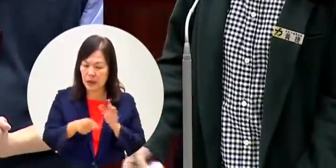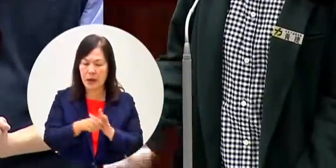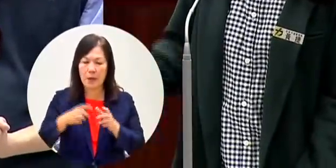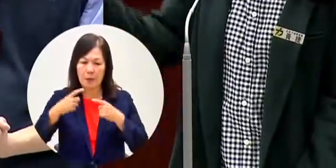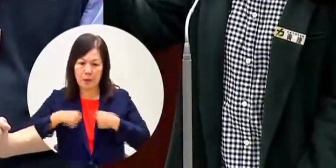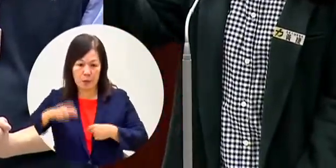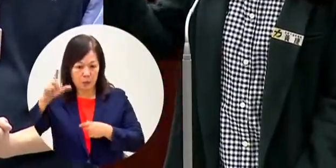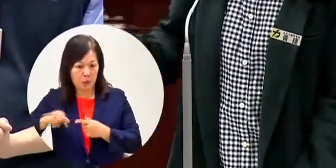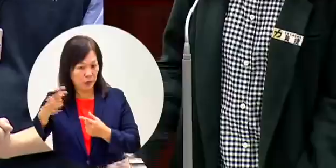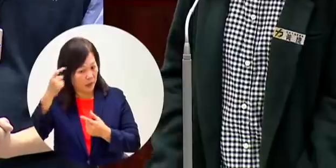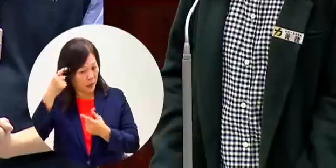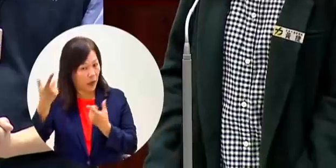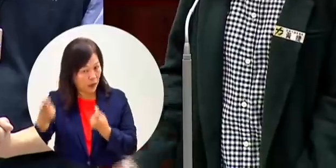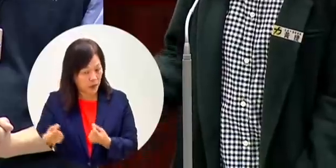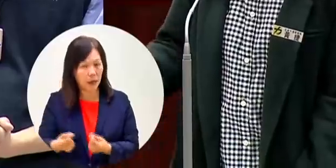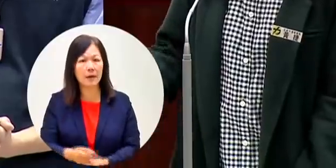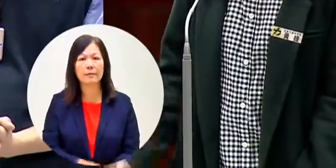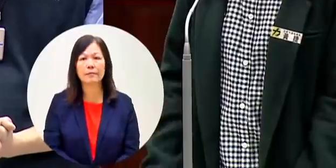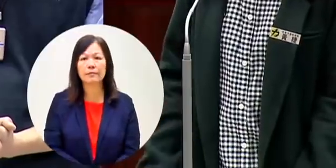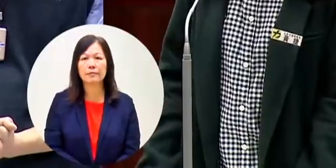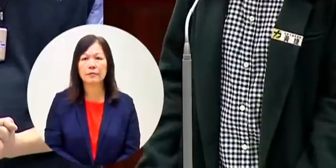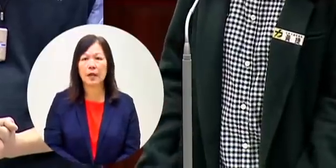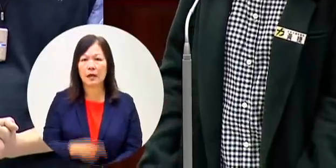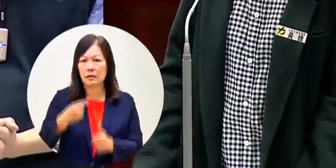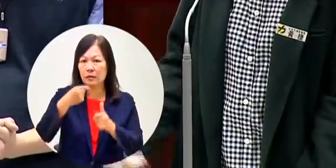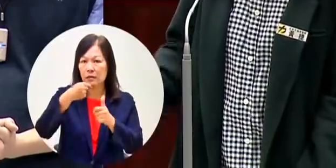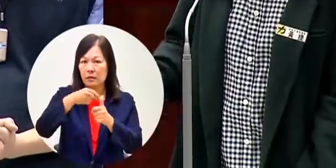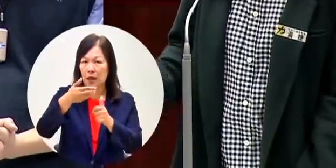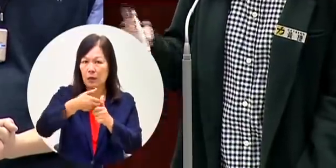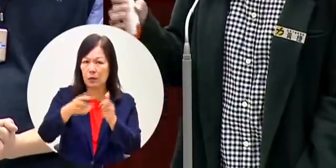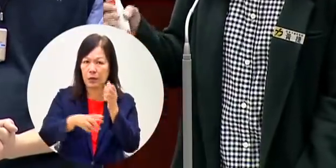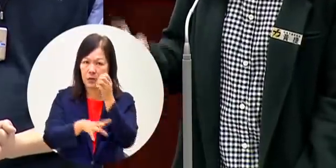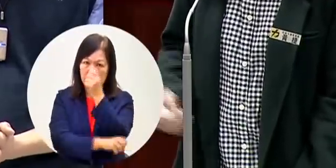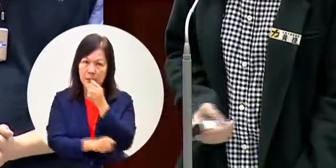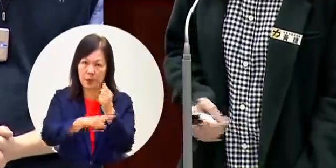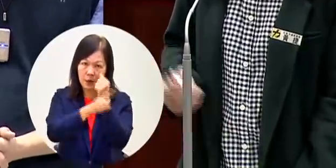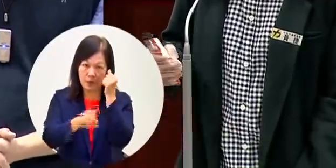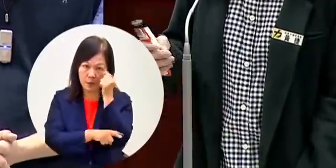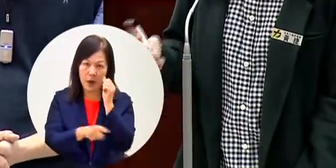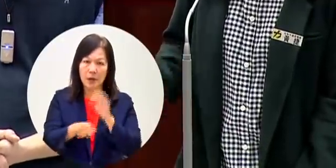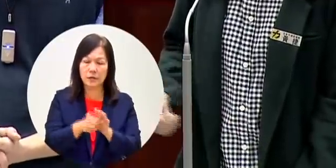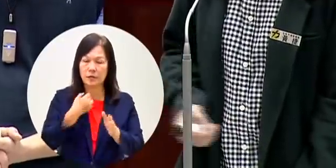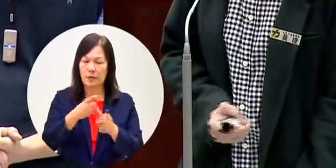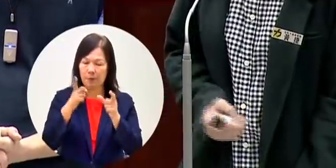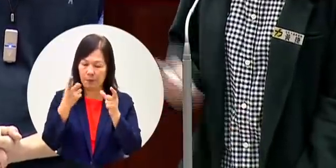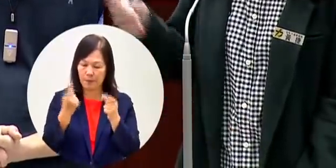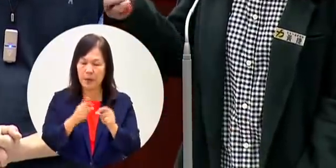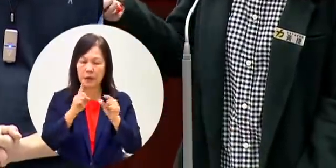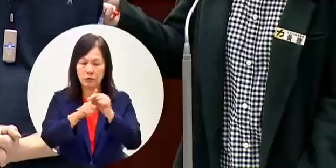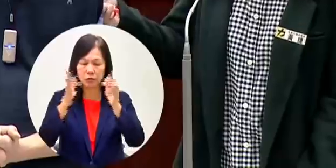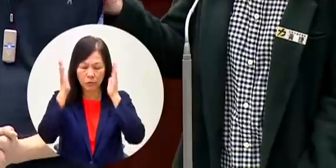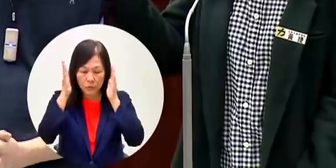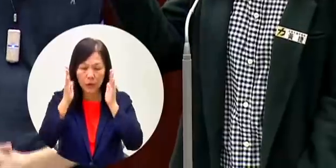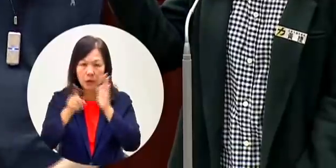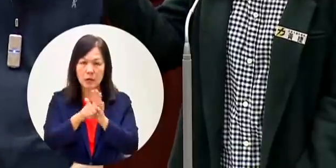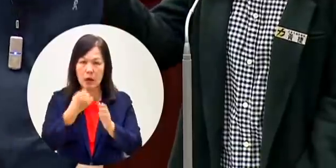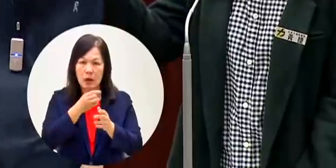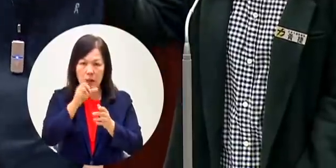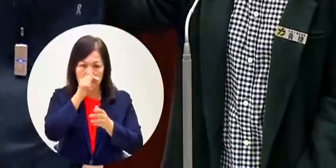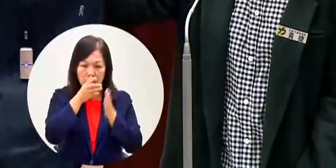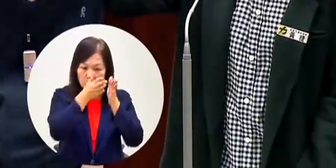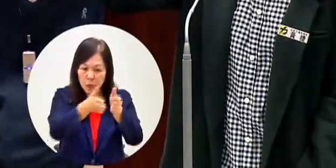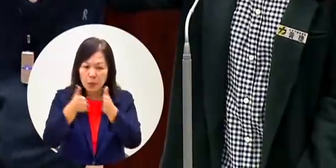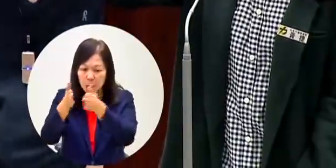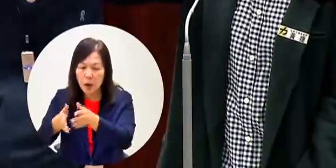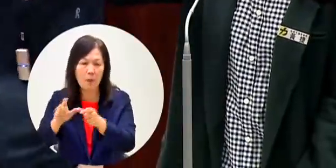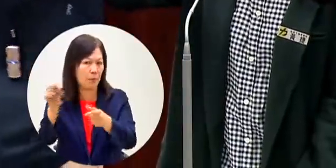在教育基本法里面其实就有明定说，教育应该是中立的，不应该有 特定的政治团体或是宗教信仰来